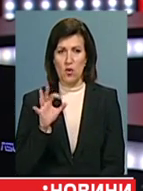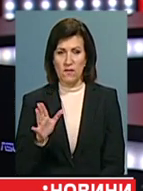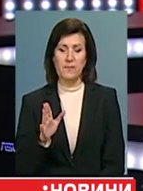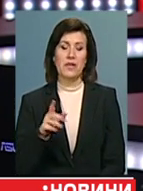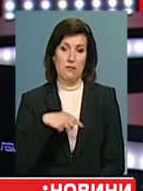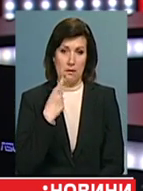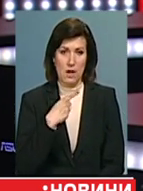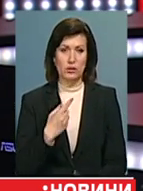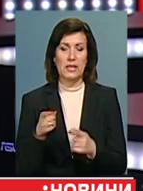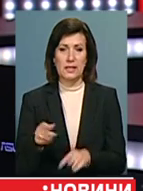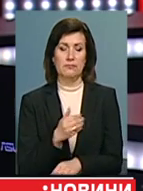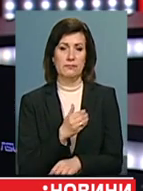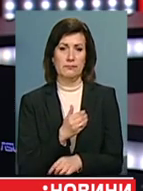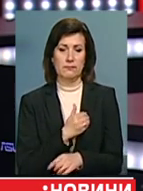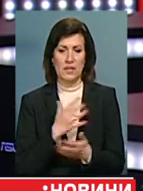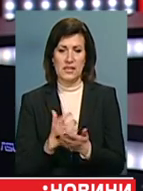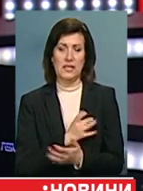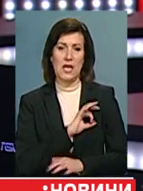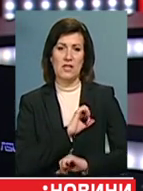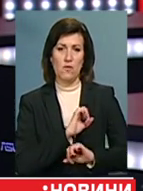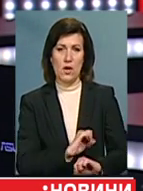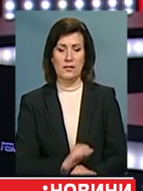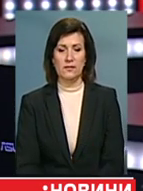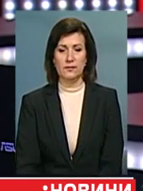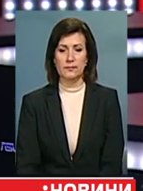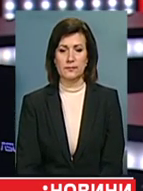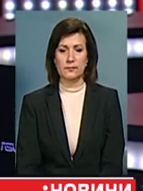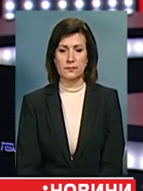Каже, нині їм намагаються знайти адвокатів.